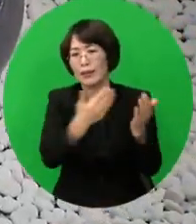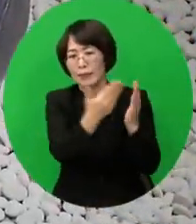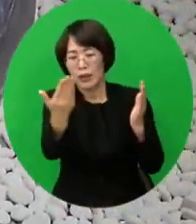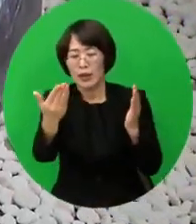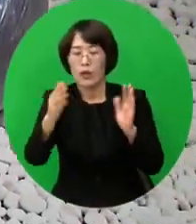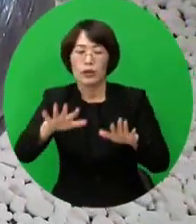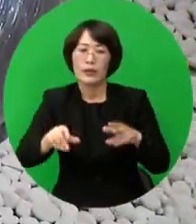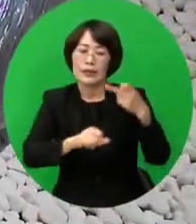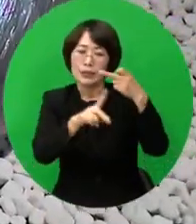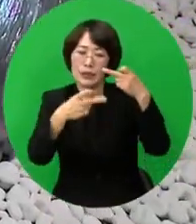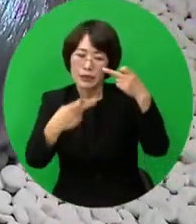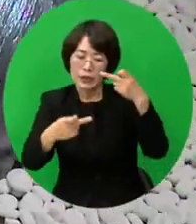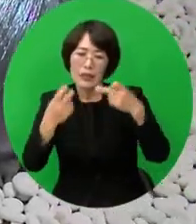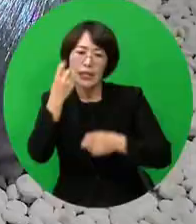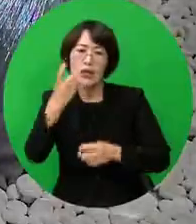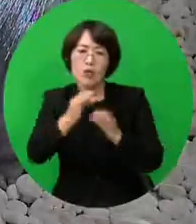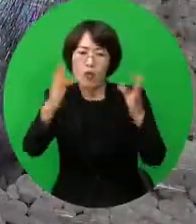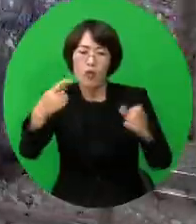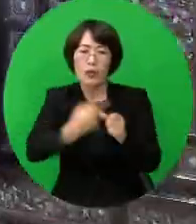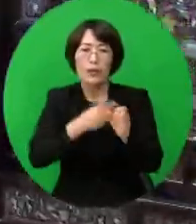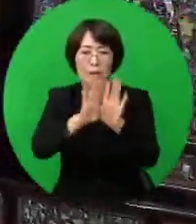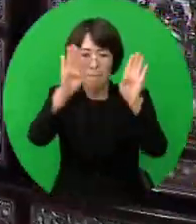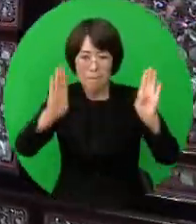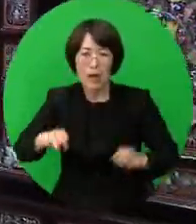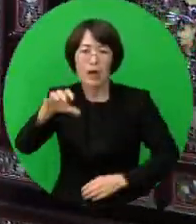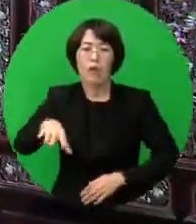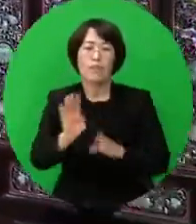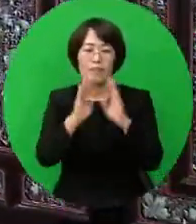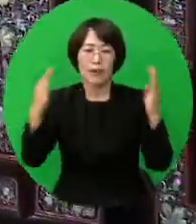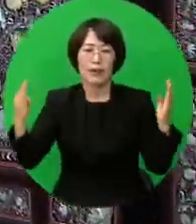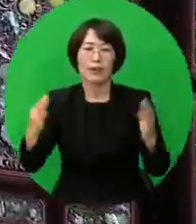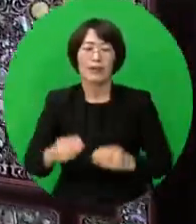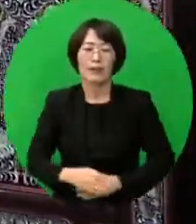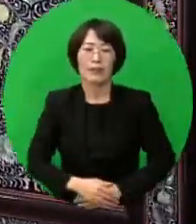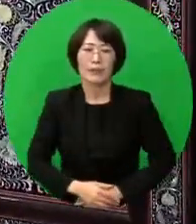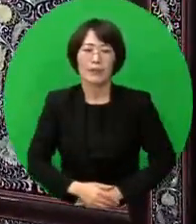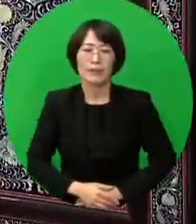2개월 동안 목포 자연사 박물관에서 열립니다. MBC 뉴스 김윤입니다.